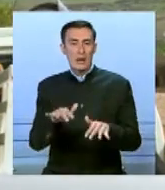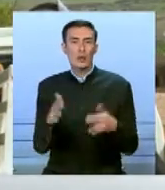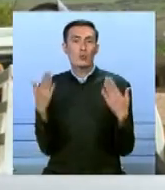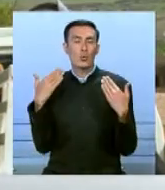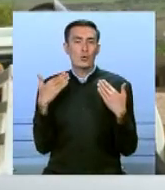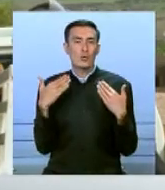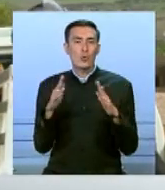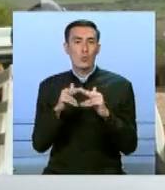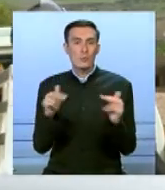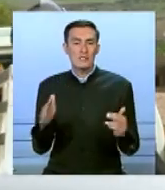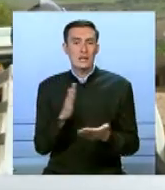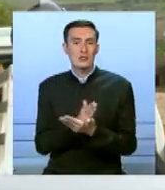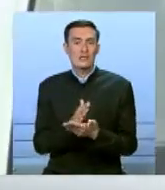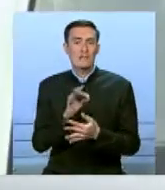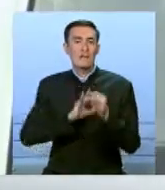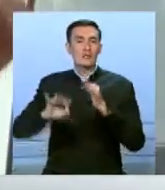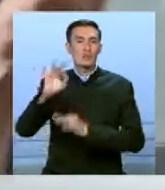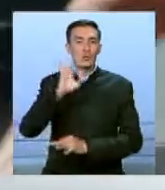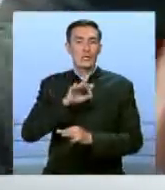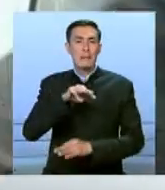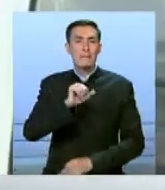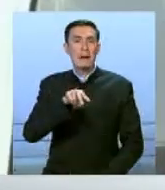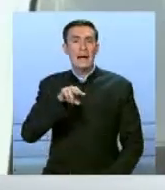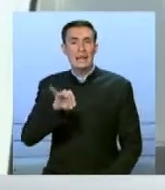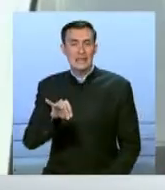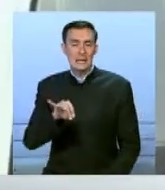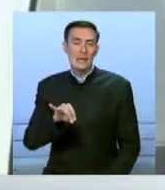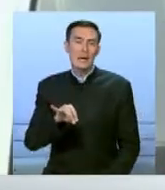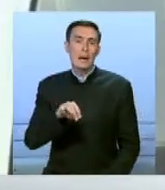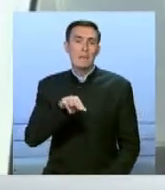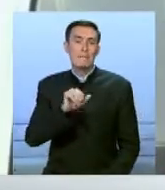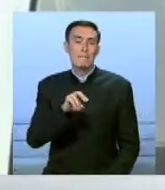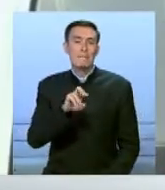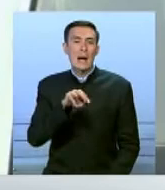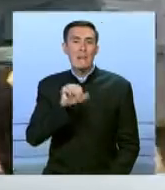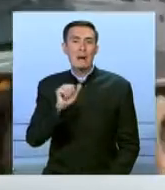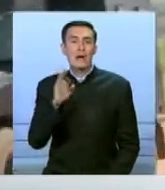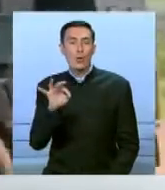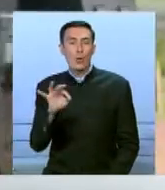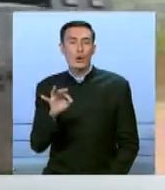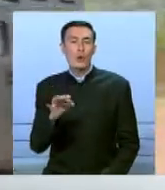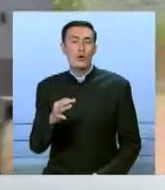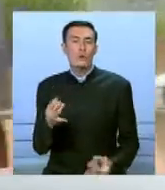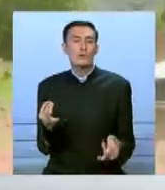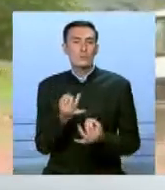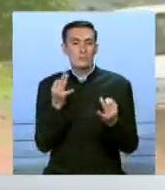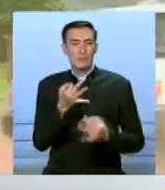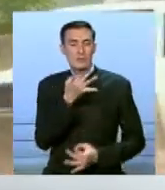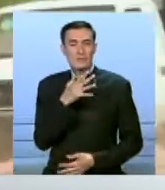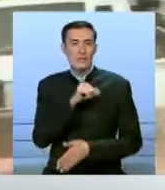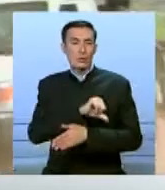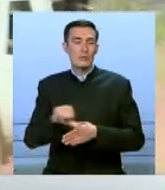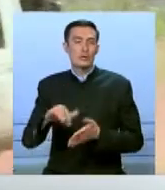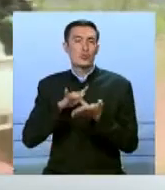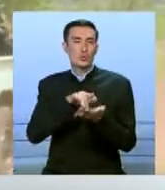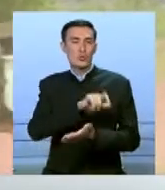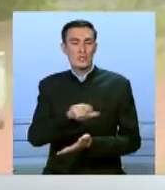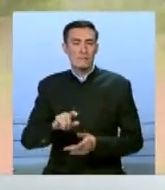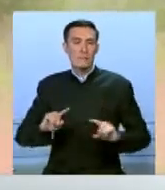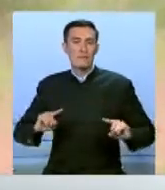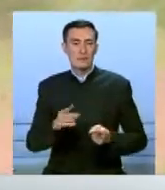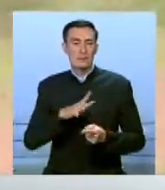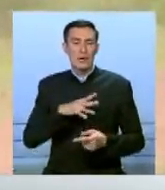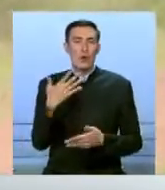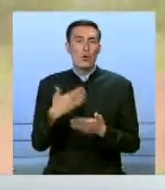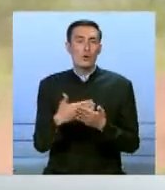из курортных комплексов, расположенных на востоке столицы Мали Бамако, который пользуется популярностью у зарубежных туристов. Боевики взяли в